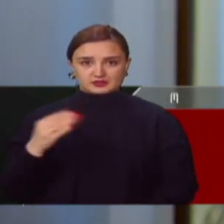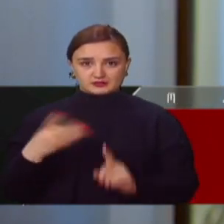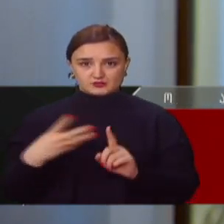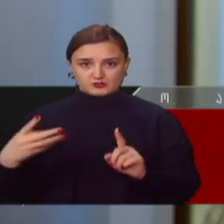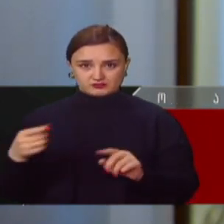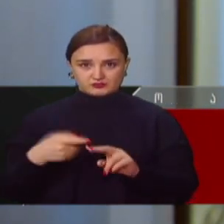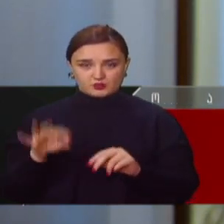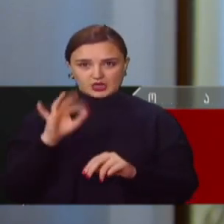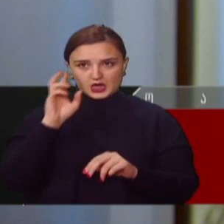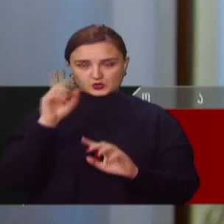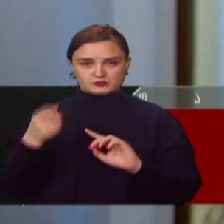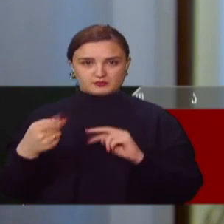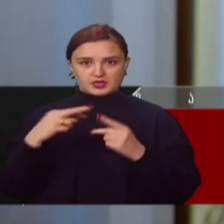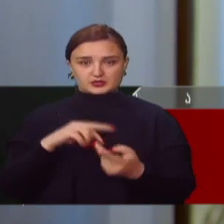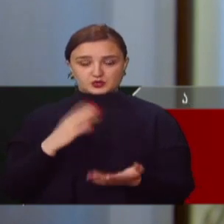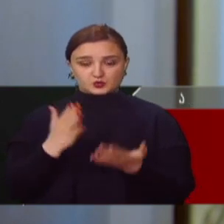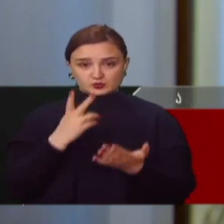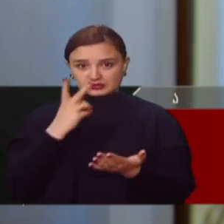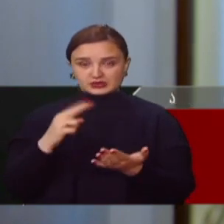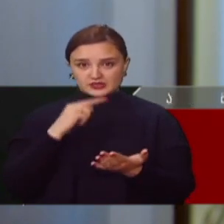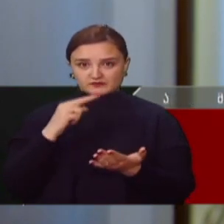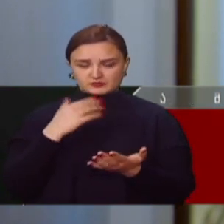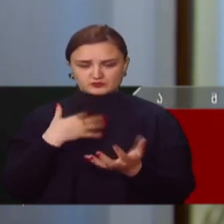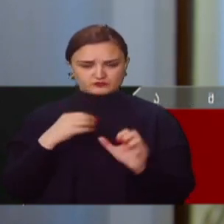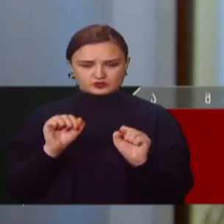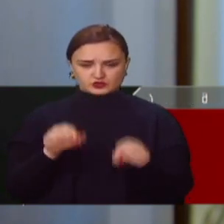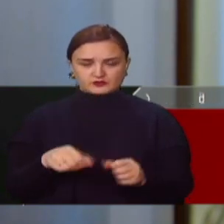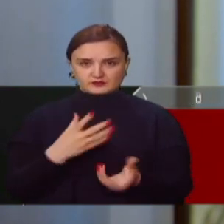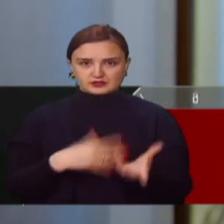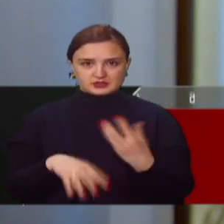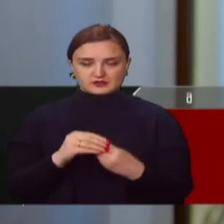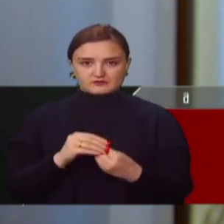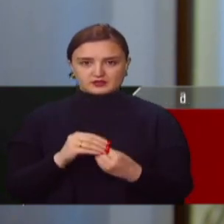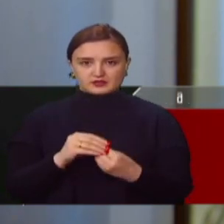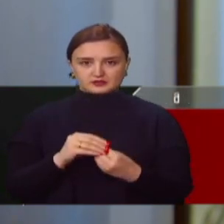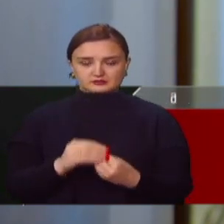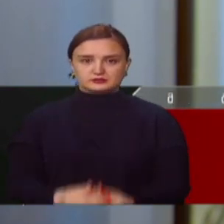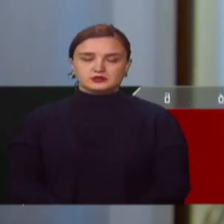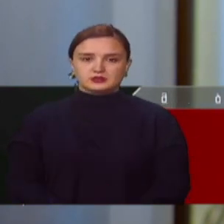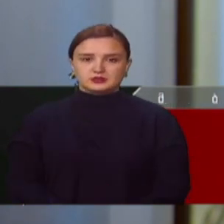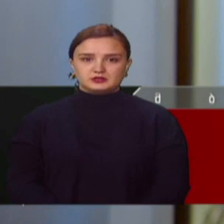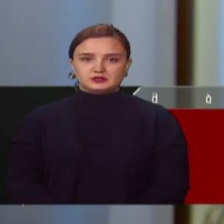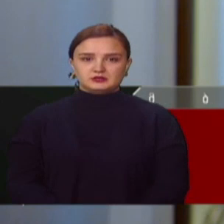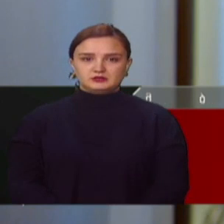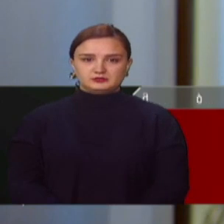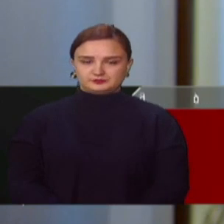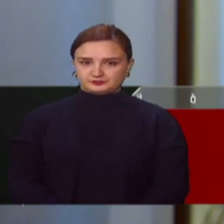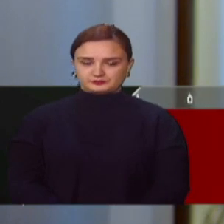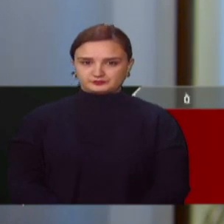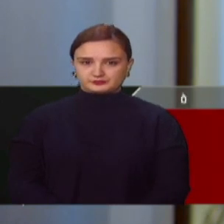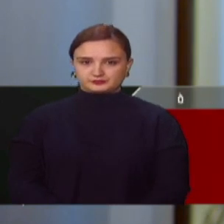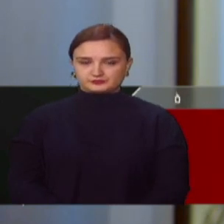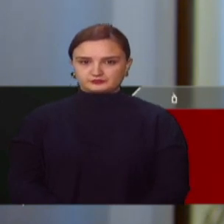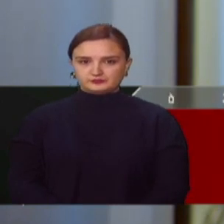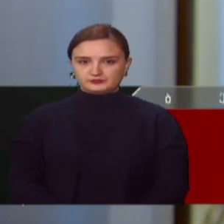aici să heli suprema, mă tu da, cu de bite, așa cum zilea, ce un gav zomut, cu el es, bravo, ci chartua i kneba, tu gan s-a de